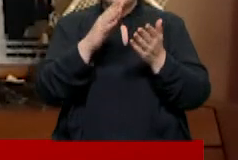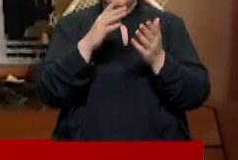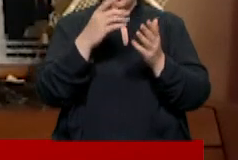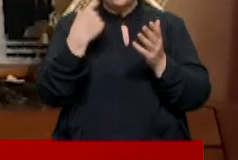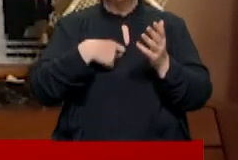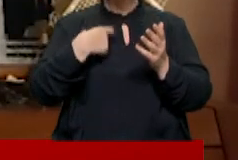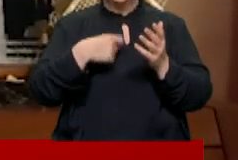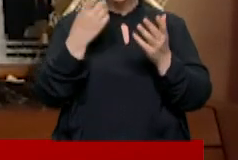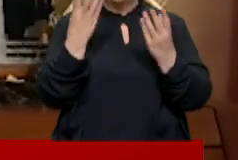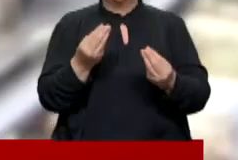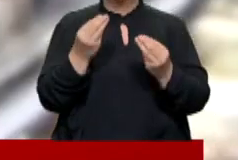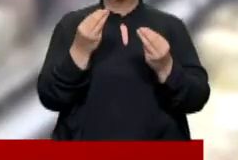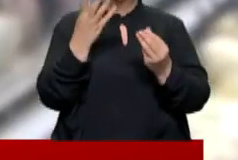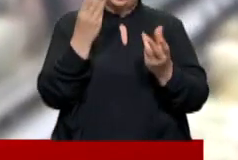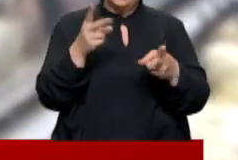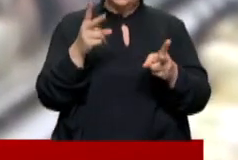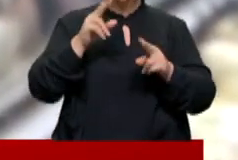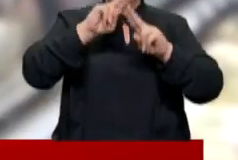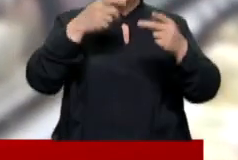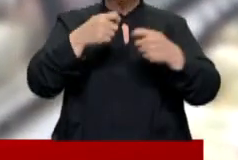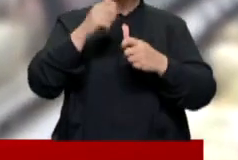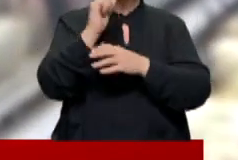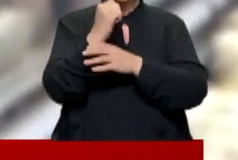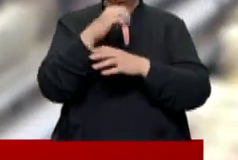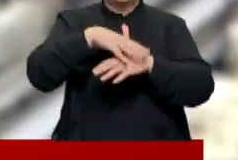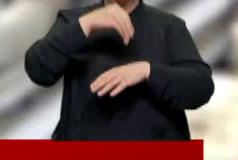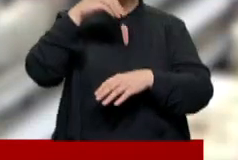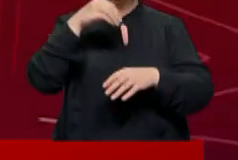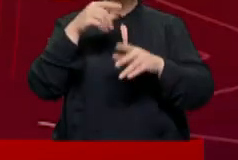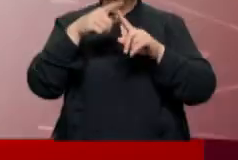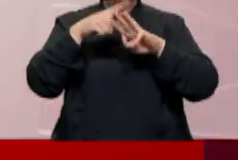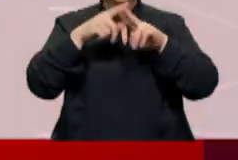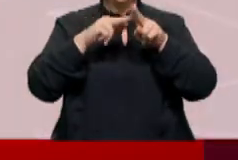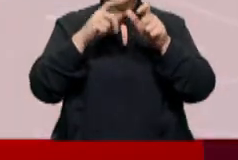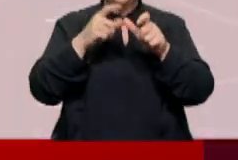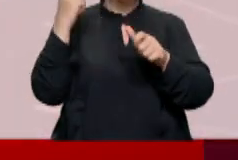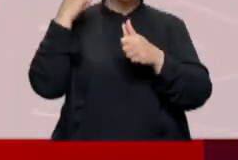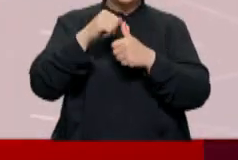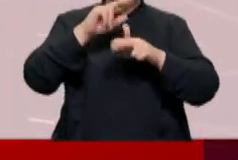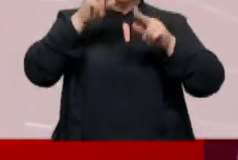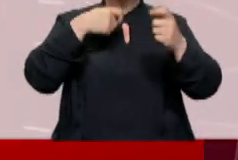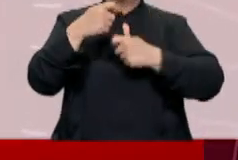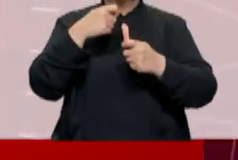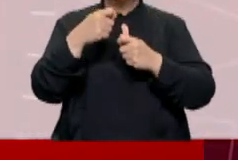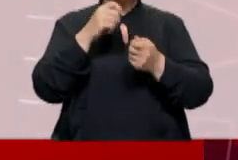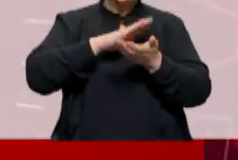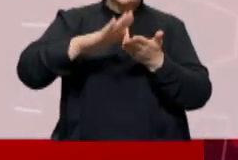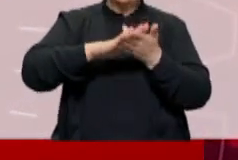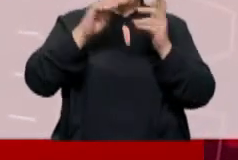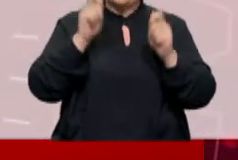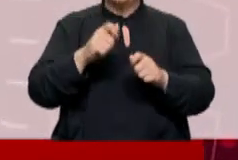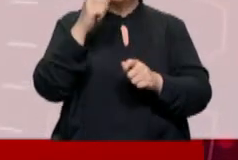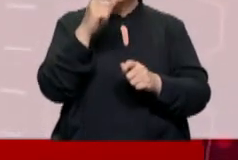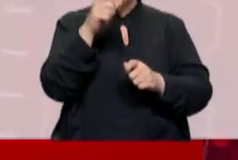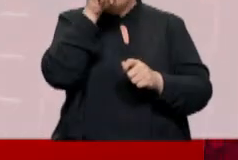bir tarifeyle mümkün olacak. Türkiye Esnaf ve Sanatkarları Konfederasyonu TESK'ten bir kez daha esnafa özel tarife çağrısı geldi. Çünkü